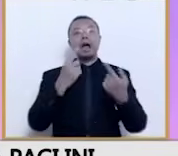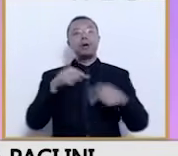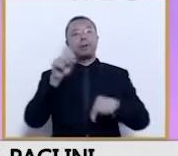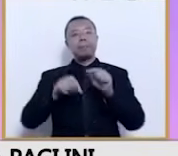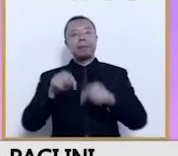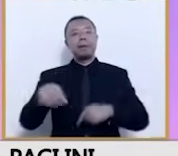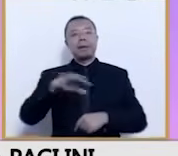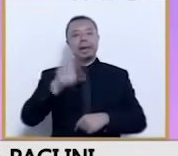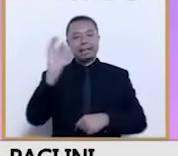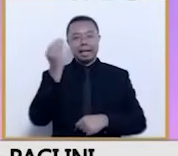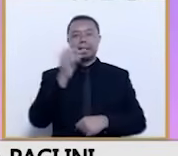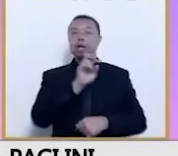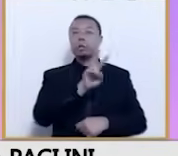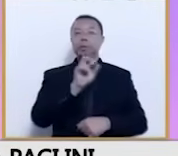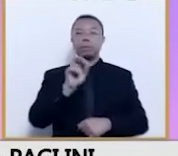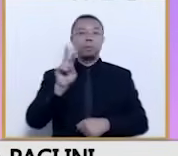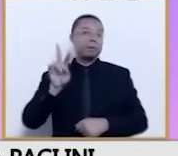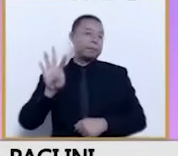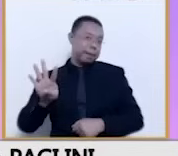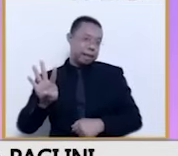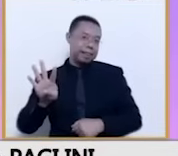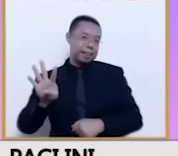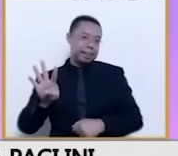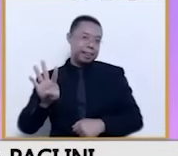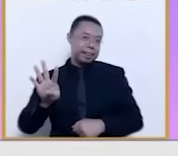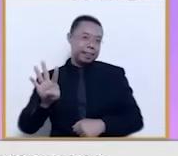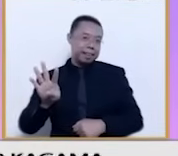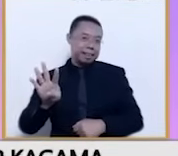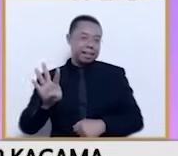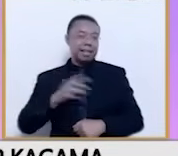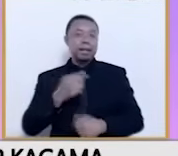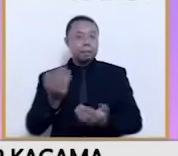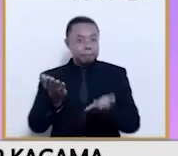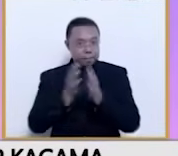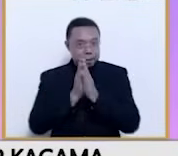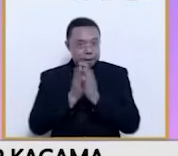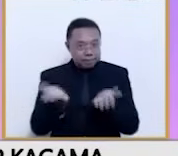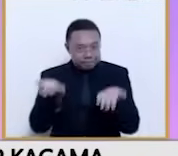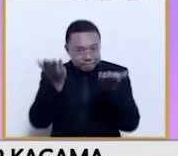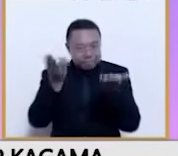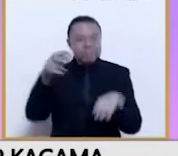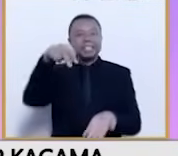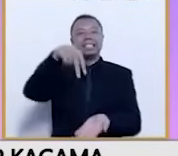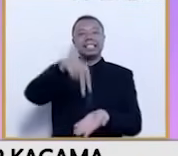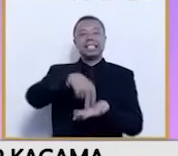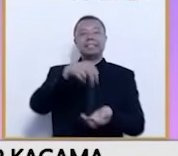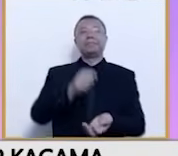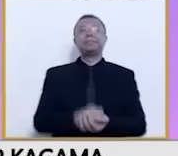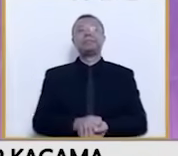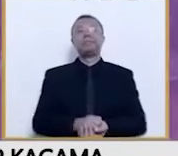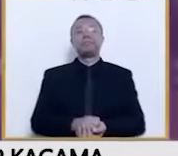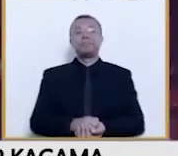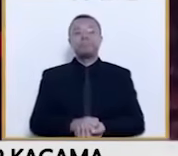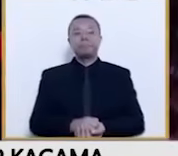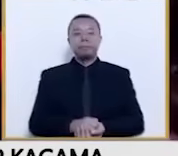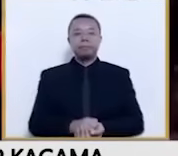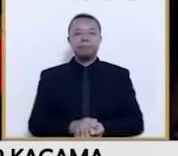Pilkada DKI Jakarta tahun 2024. Baik, kami mohon Bapak Ibu untuk semuanya berdiri.